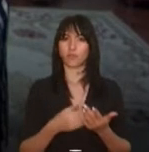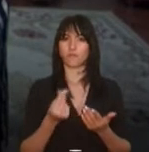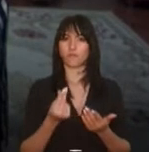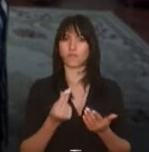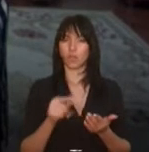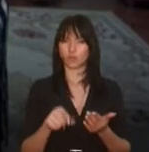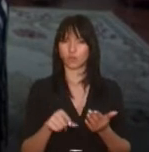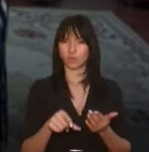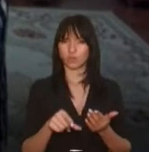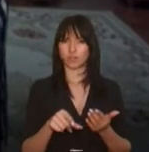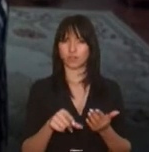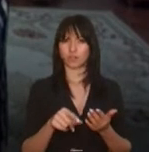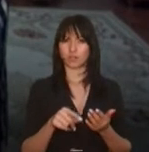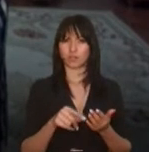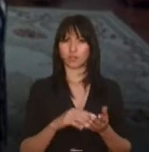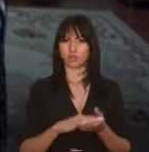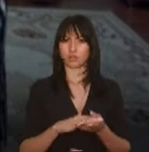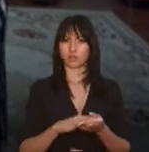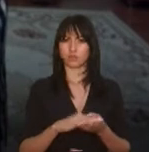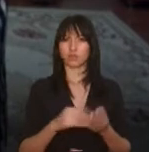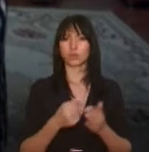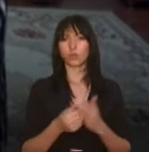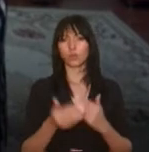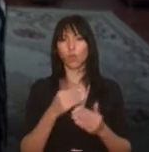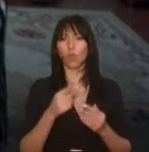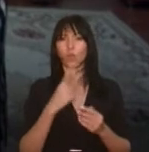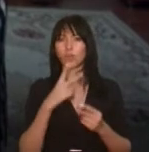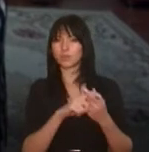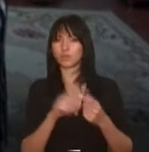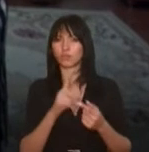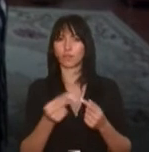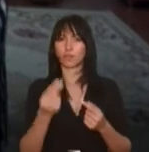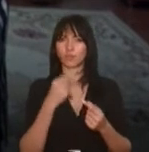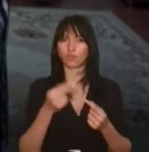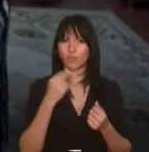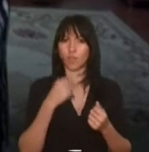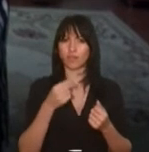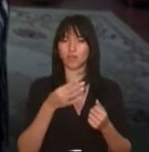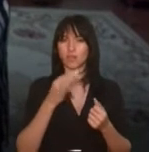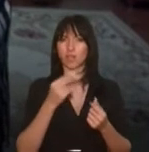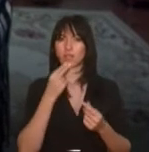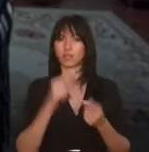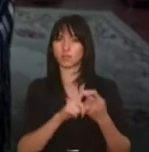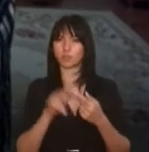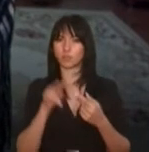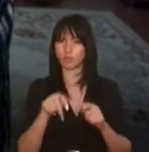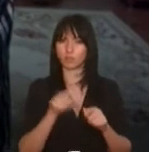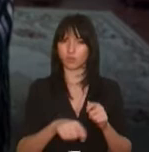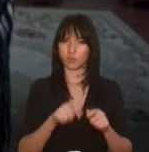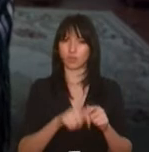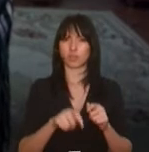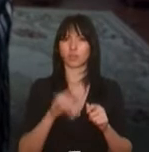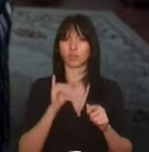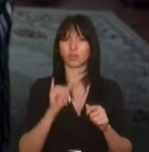першокласниками проводиться на предмет вживання алкоголю і на якихось